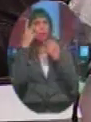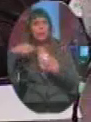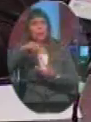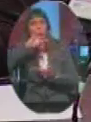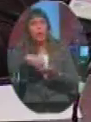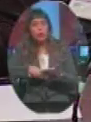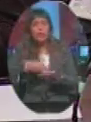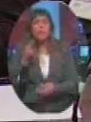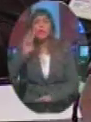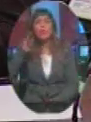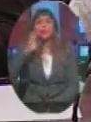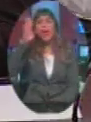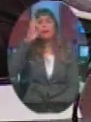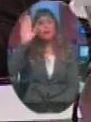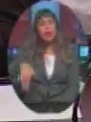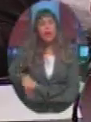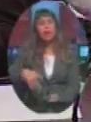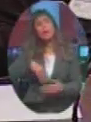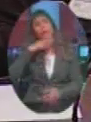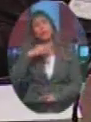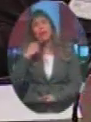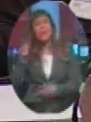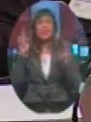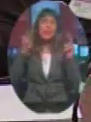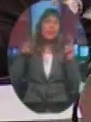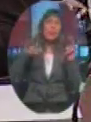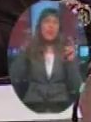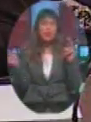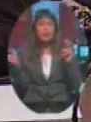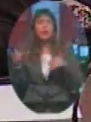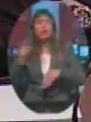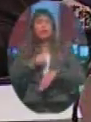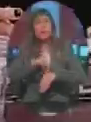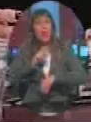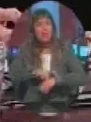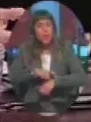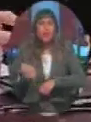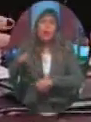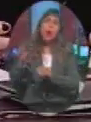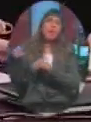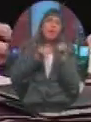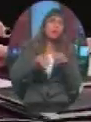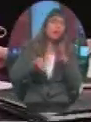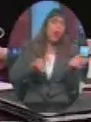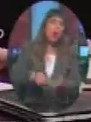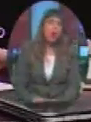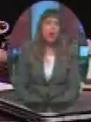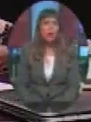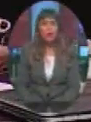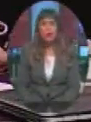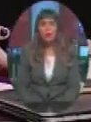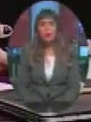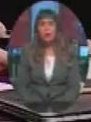עתיד מספיק לגלגל עיניים כאילו הם ימניים. אבל כשמגיע הזמן, הם נמצאים תודה בשמאל. תודה רבה. אתה דודי, מספיק.